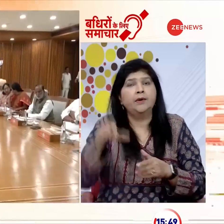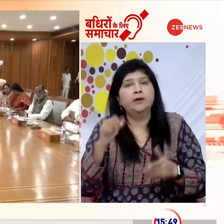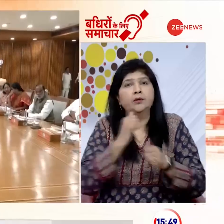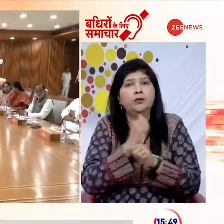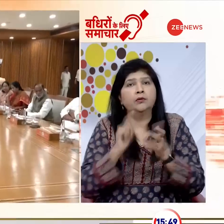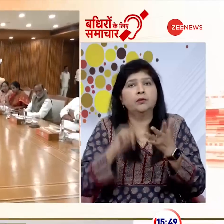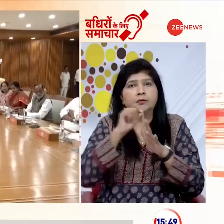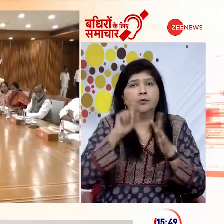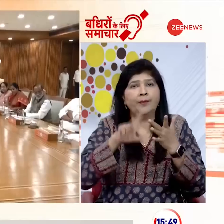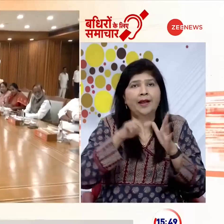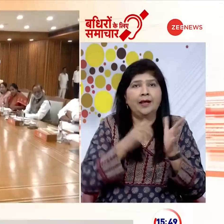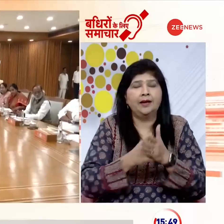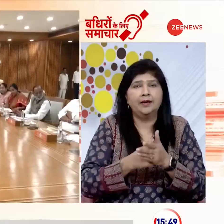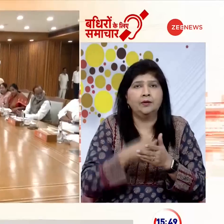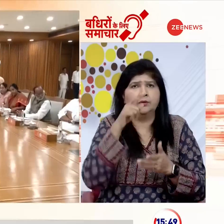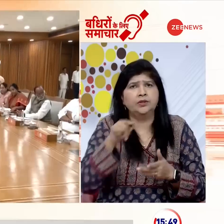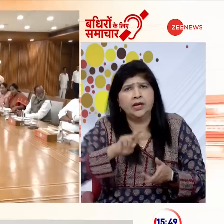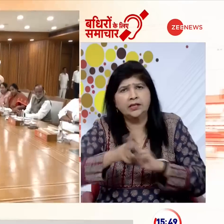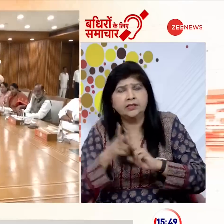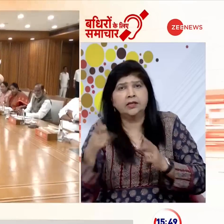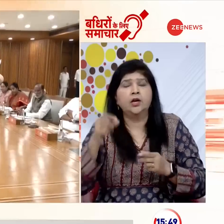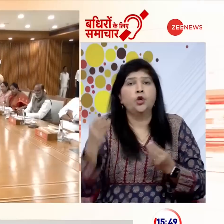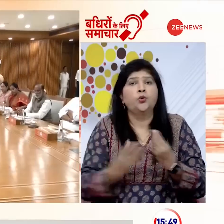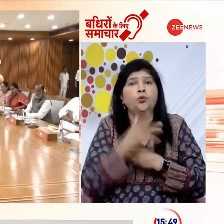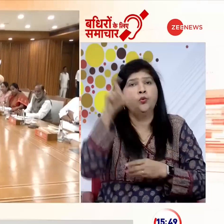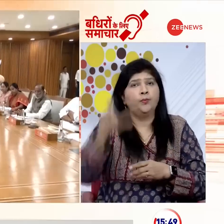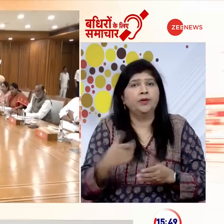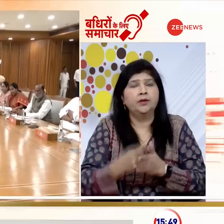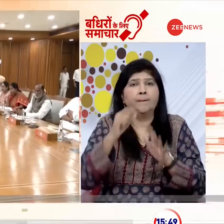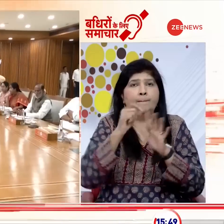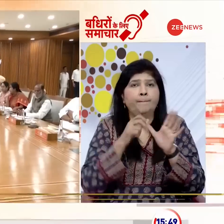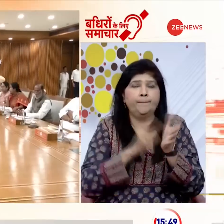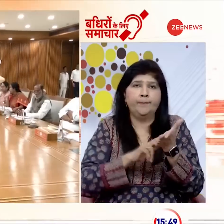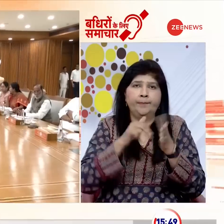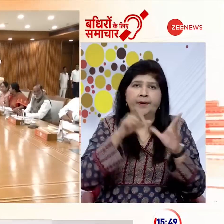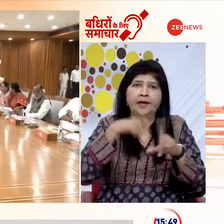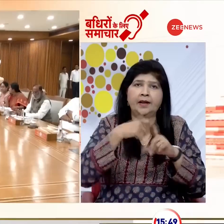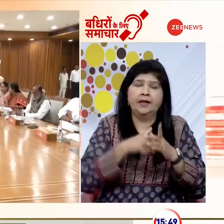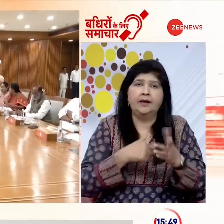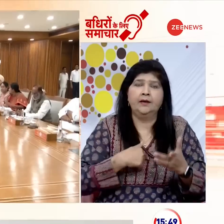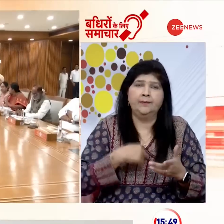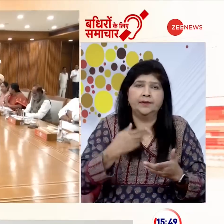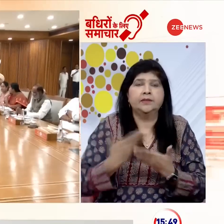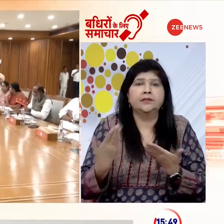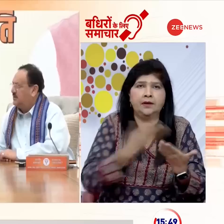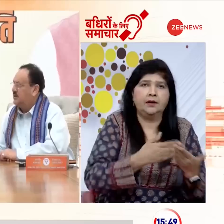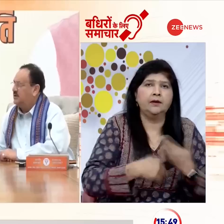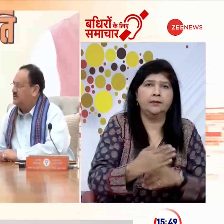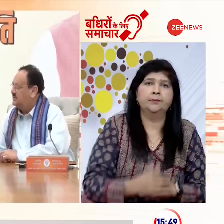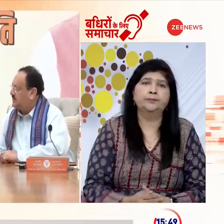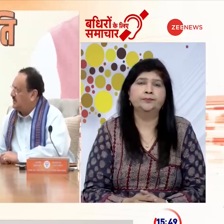गोपीलाल जाटव का टिकट काटकर नए उम्मीदवार पन्नालाल शाक्य पर दांव लगाया।